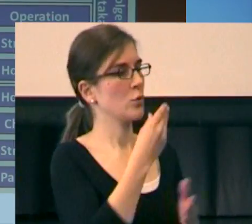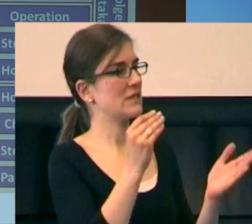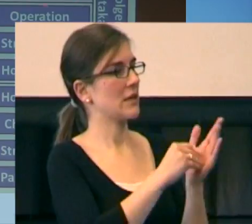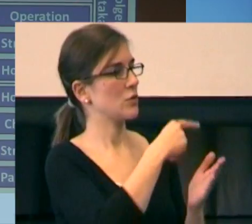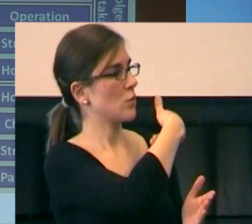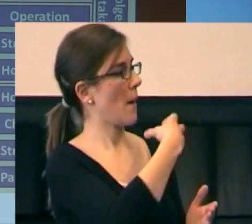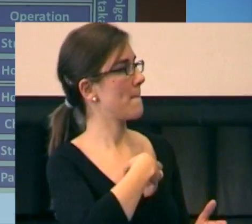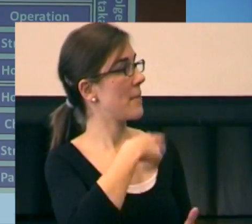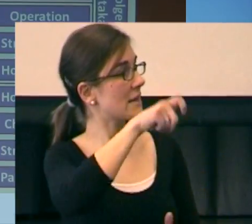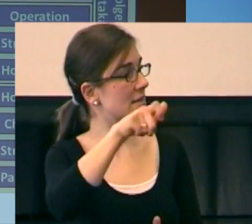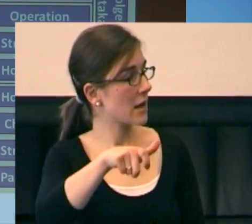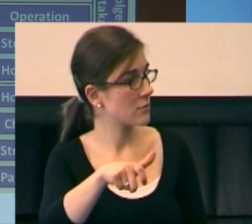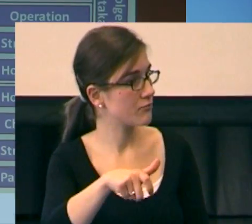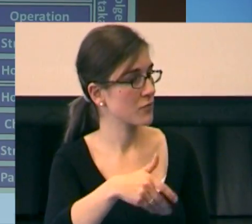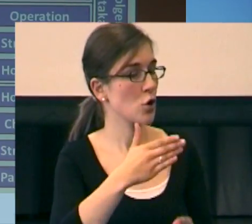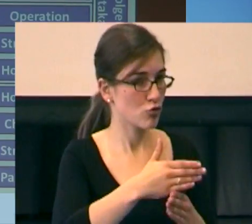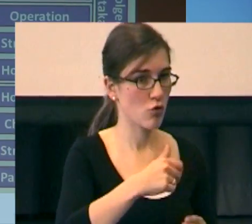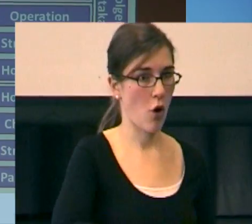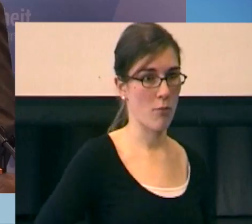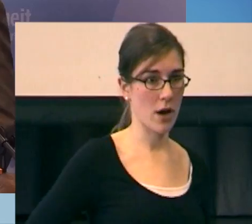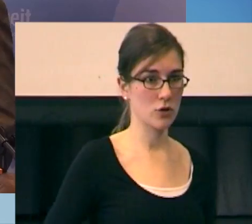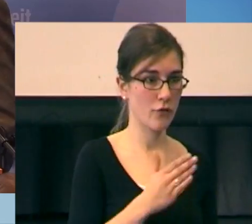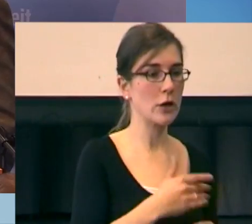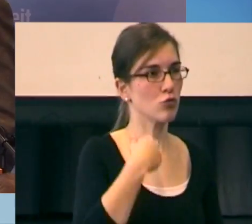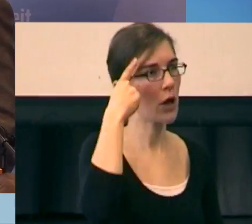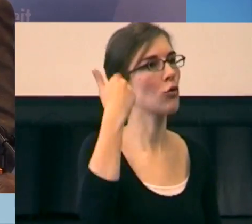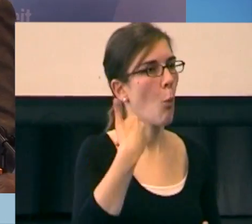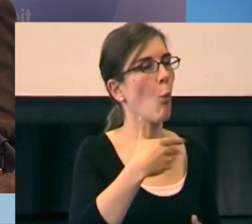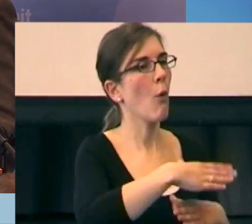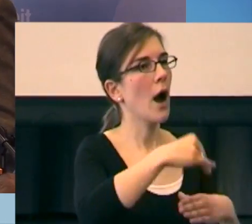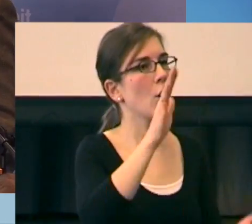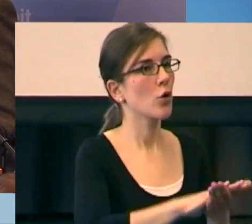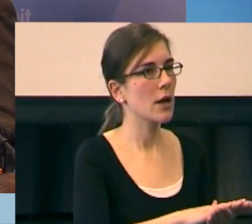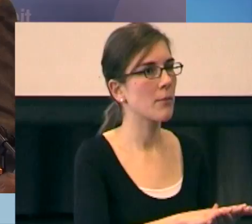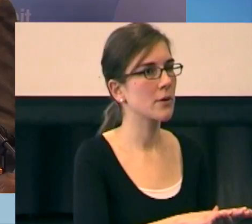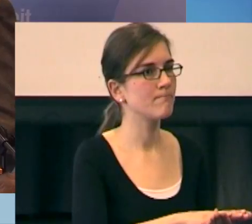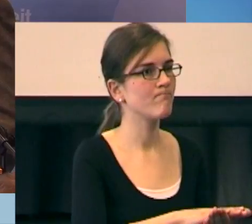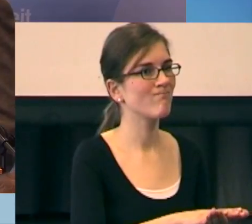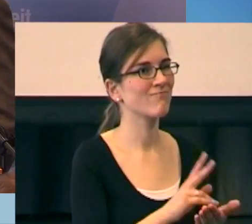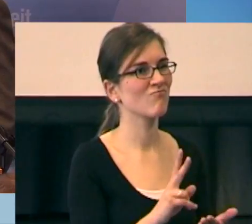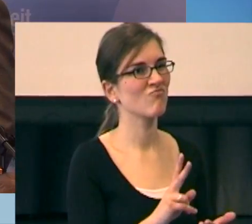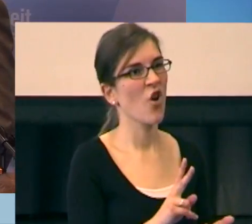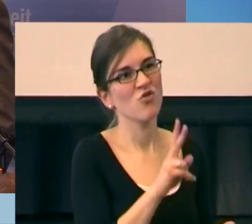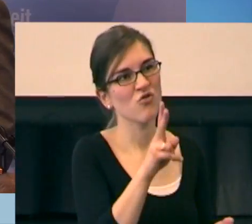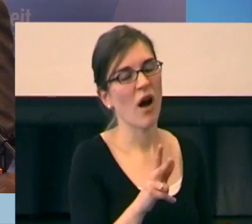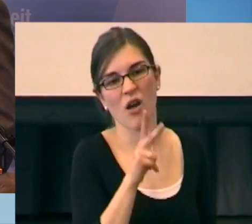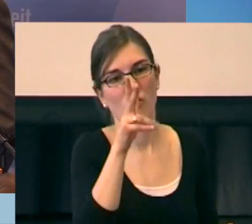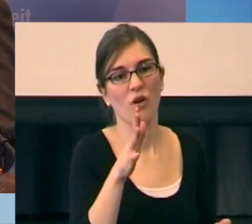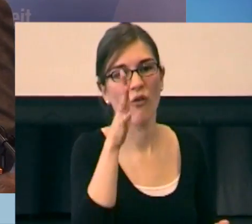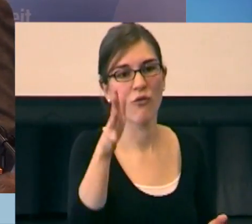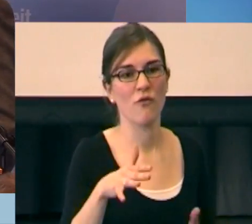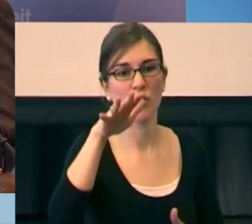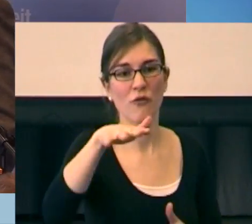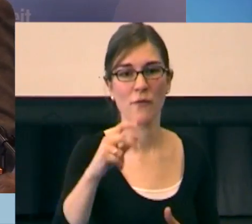operiert haben, von denen wir gedacht haben, so den haben wir jetzt geheilt. Und der kommt nach zwei, fünf, zehn oder auch